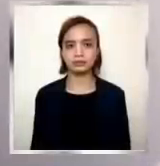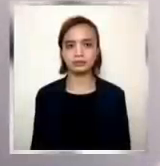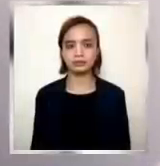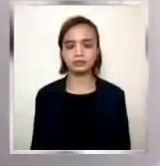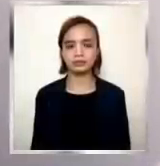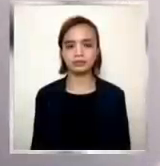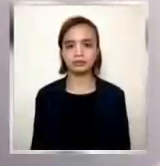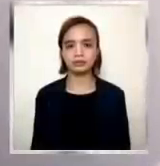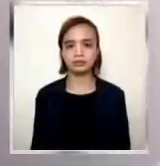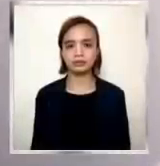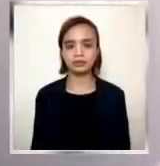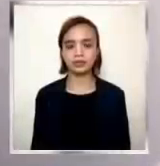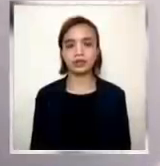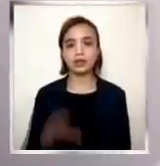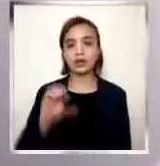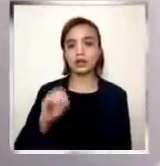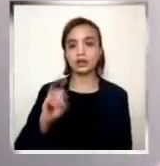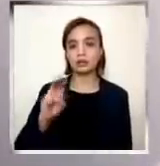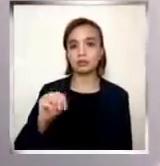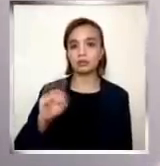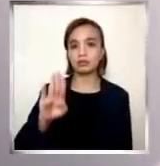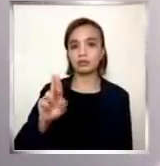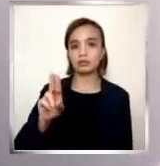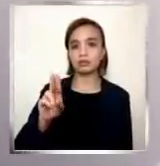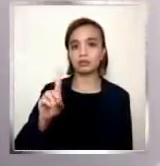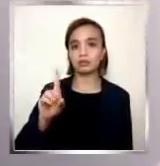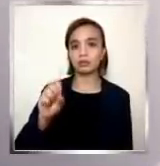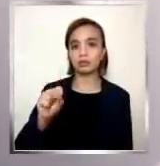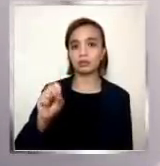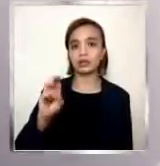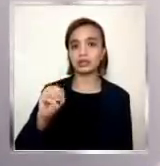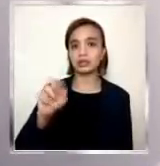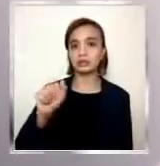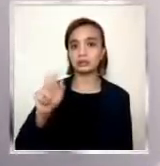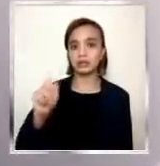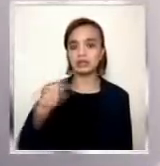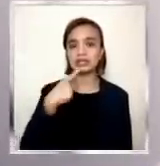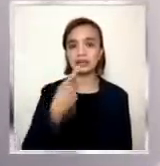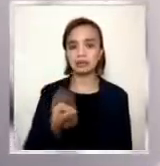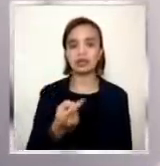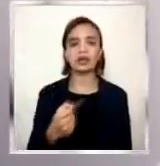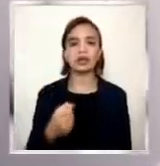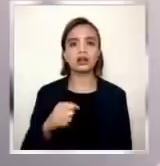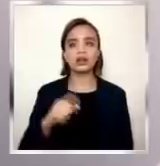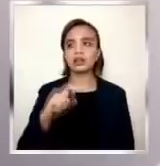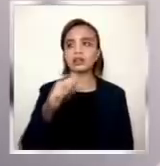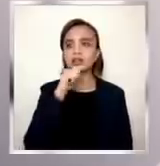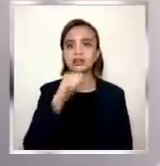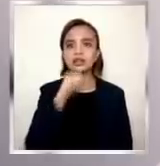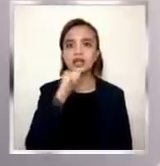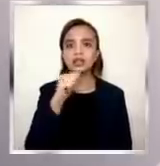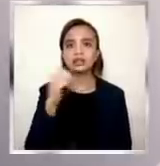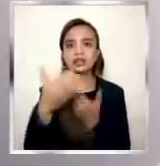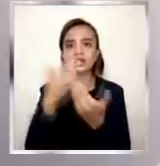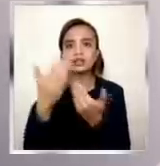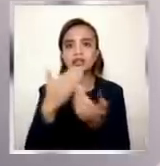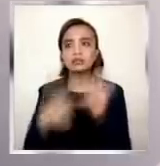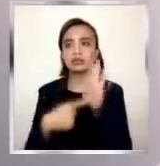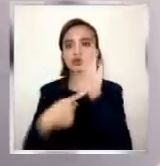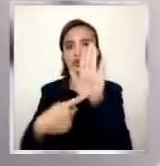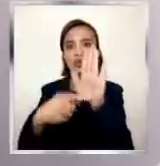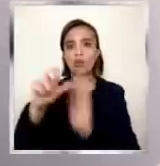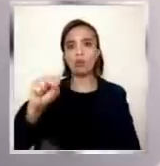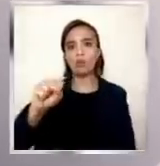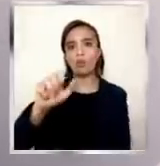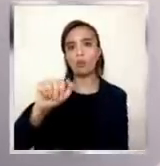ni Ombudsman Samuel Martires na hindi pwedeng basta-basta ilabas ang Statement of Assets, Liabilities and Net